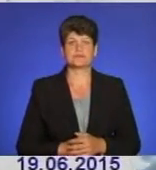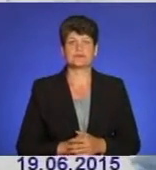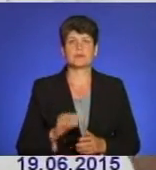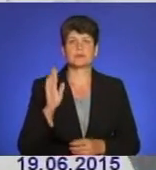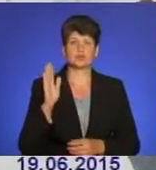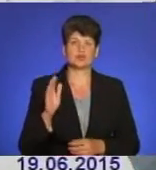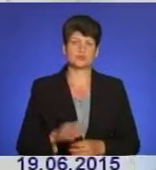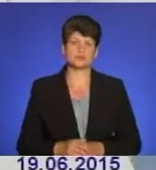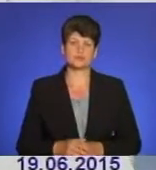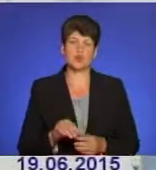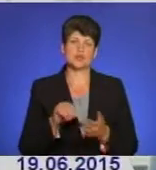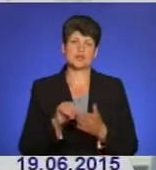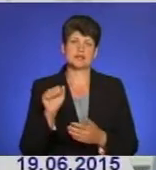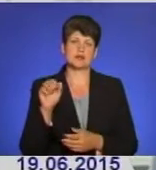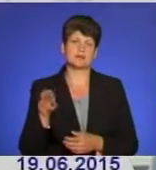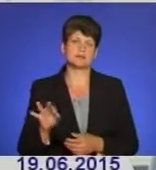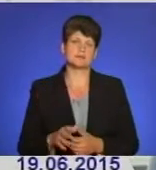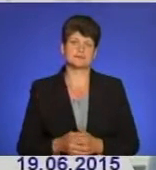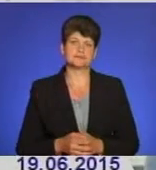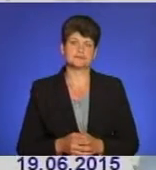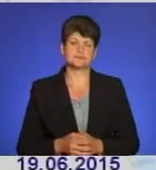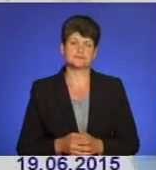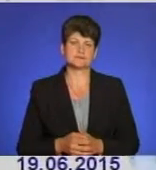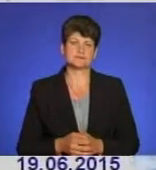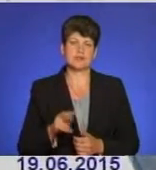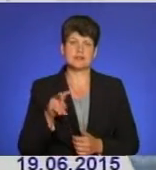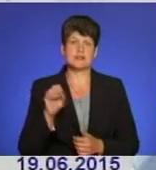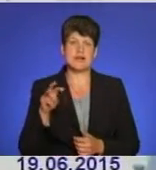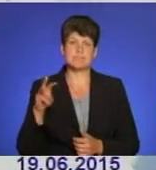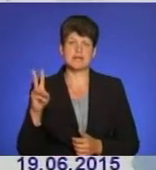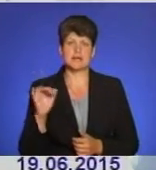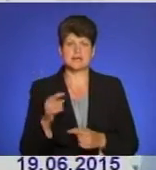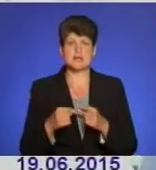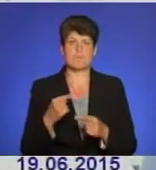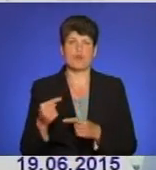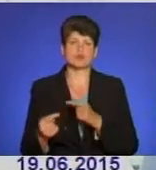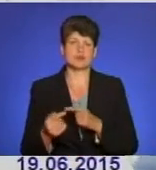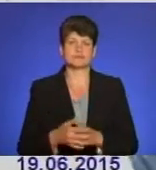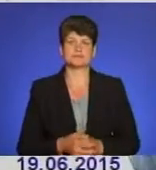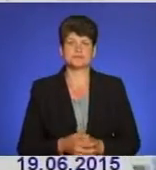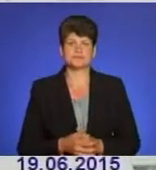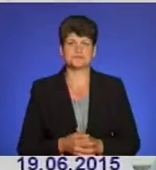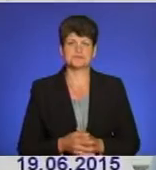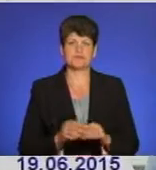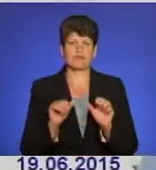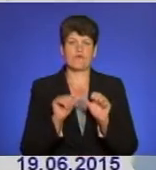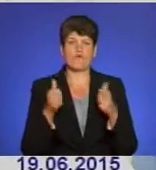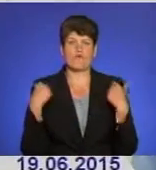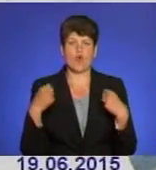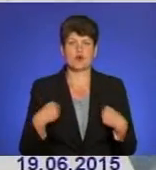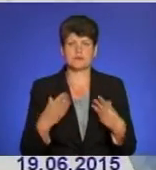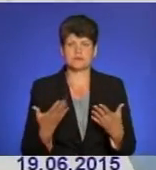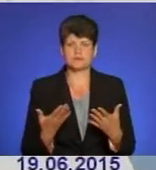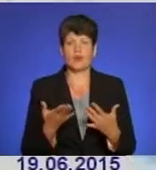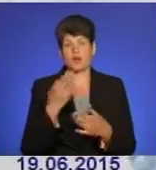будуть учасники АТО, лемки за походженням, в формі,